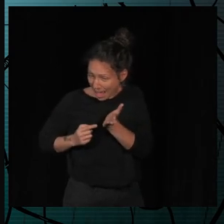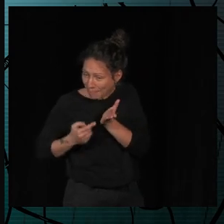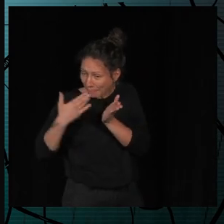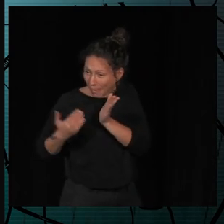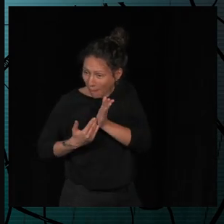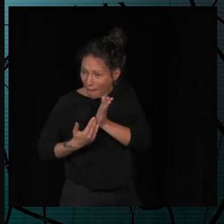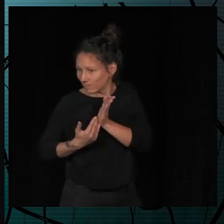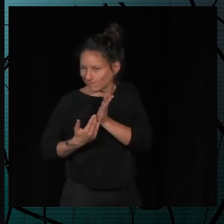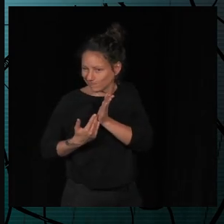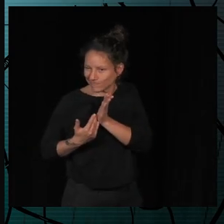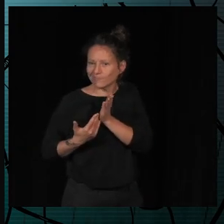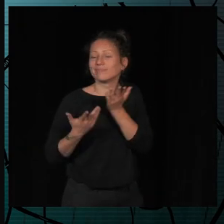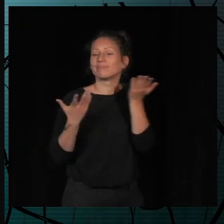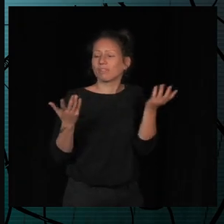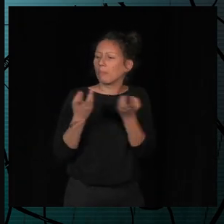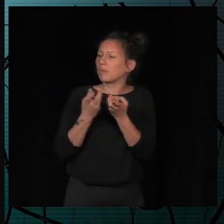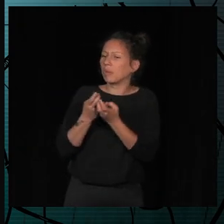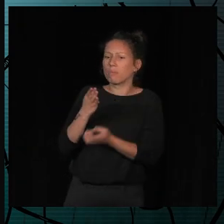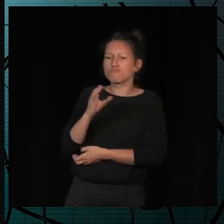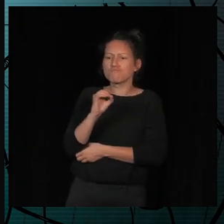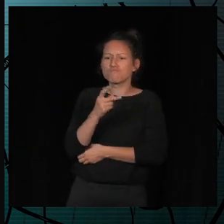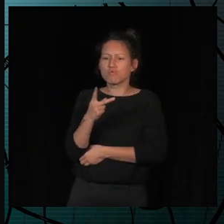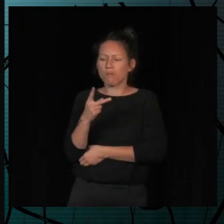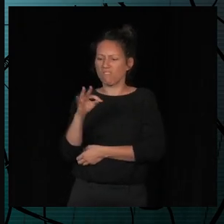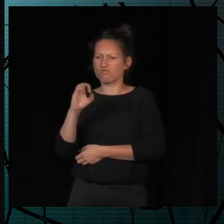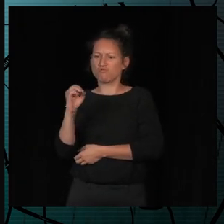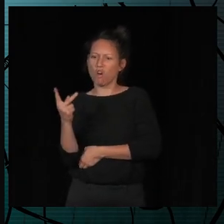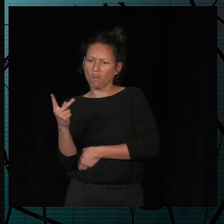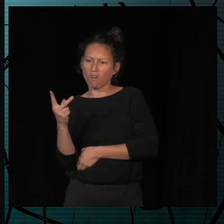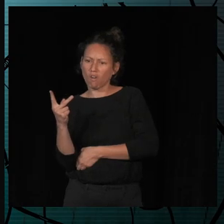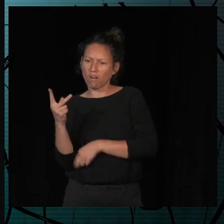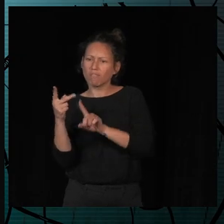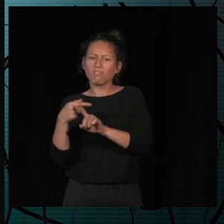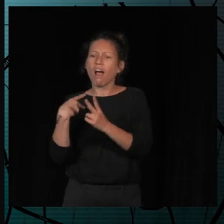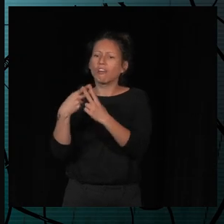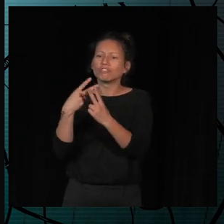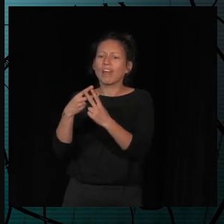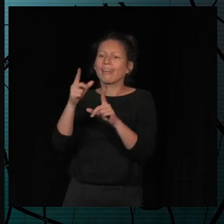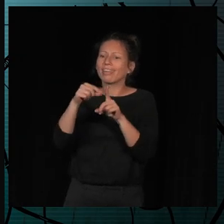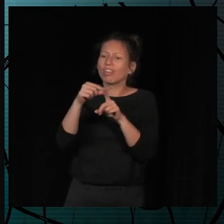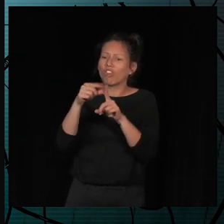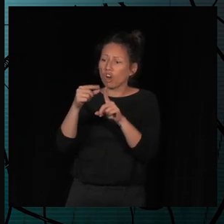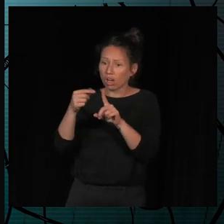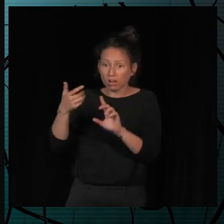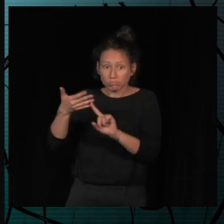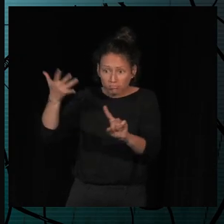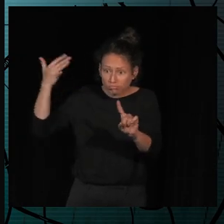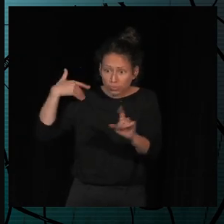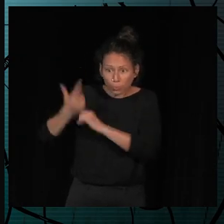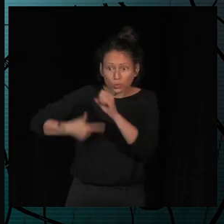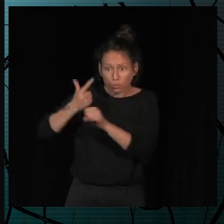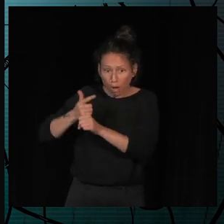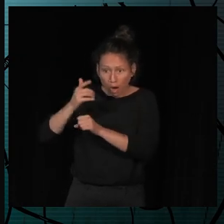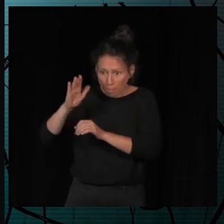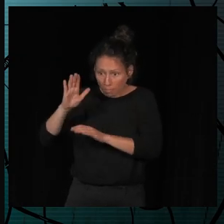mais d'ailleurs sur ça on a bookt qui est le hashtag qui a le mieux marché sur TikTok ces deux dernières années qui a quand même permis